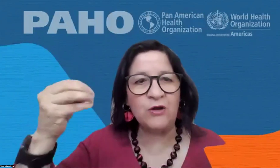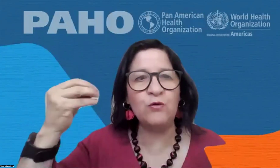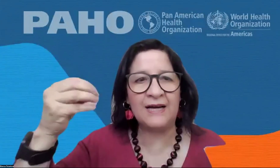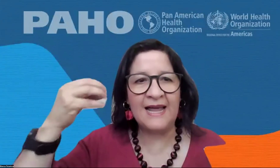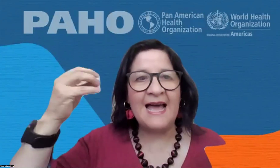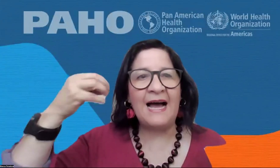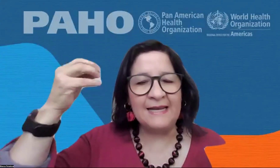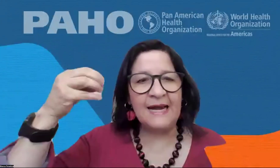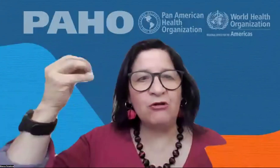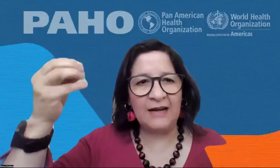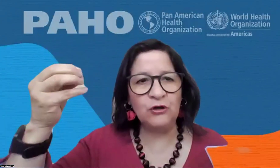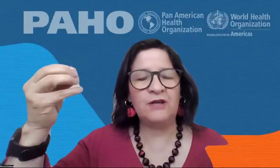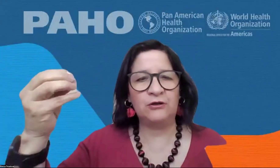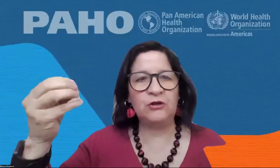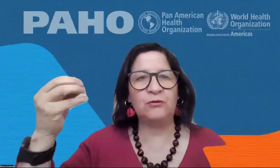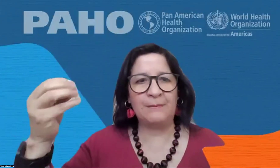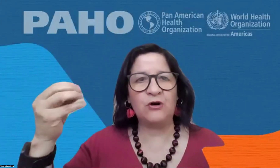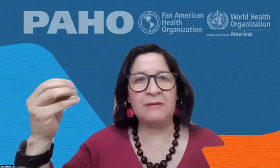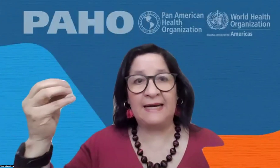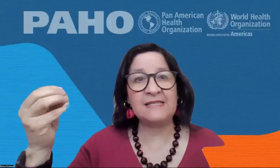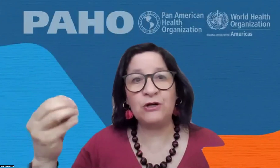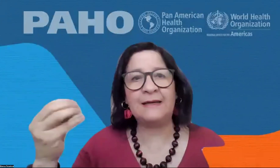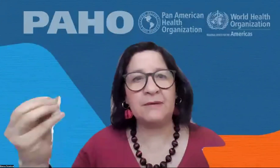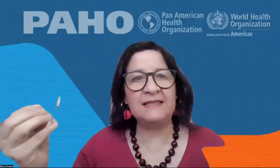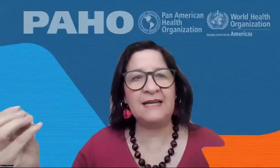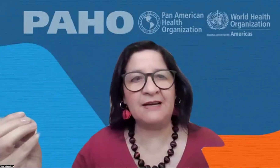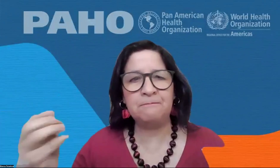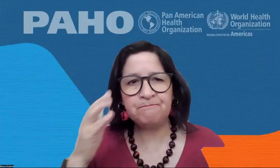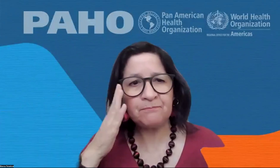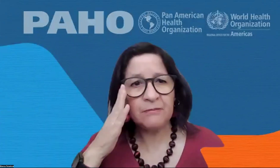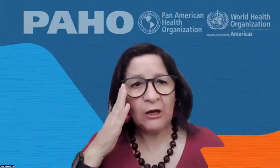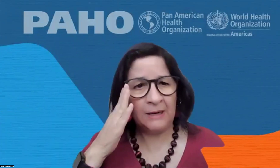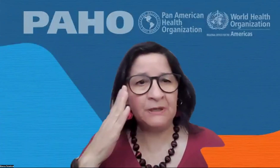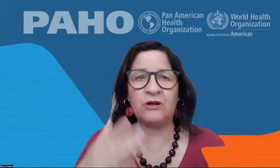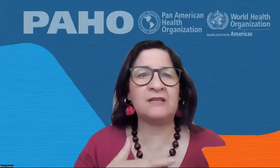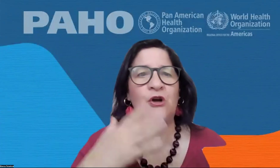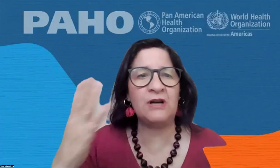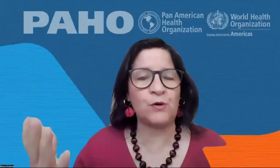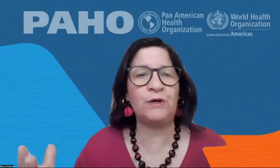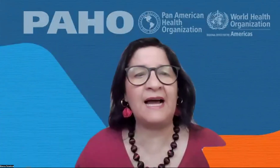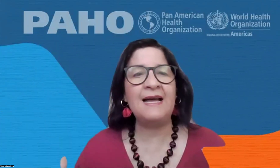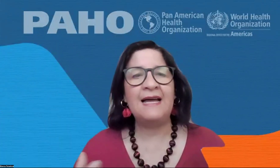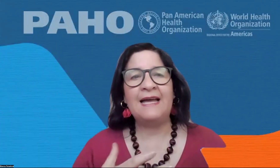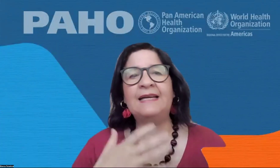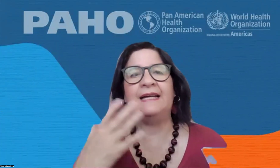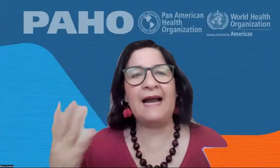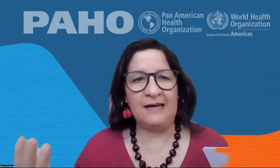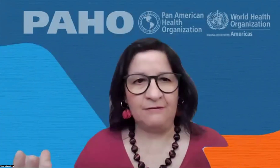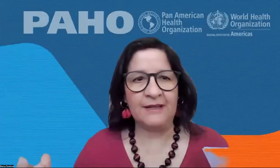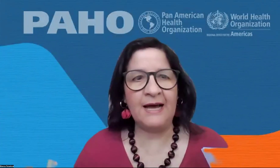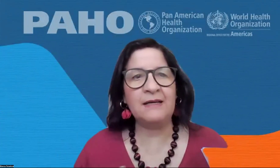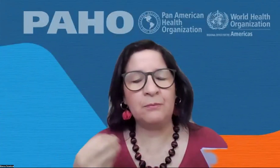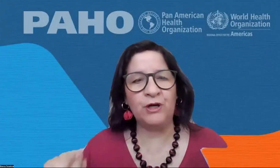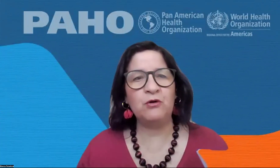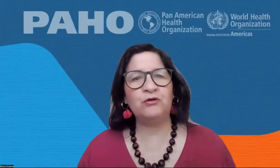Que nos ces ayudan fonctions a ir cognitives dont elaborando los Mauricio diagnósticos de a una mejor parlé, manera, qui sino que nous también aident tiene que à ver con aspectos relacionados diagnostiquer con la pour le seguridad mieux. en Ce sont des general,